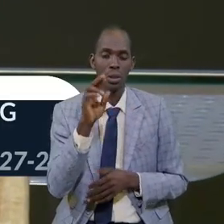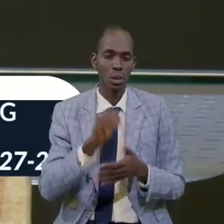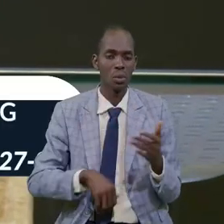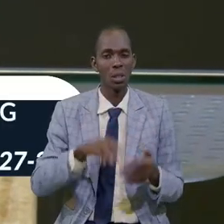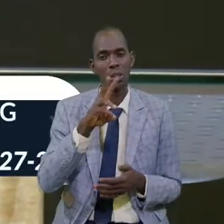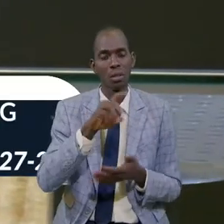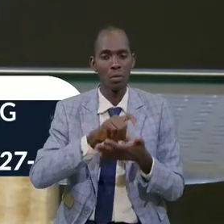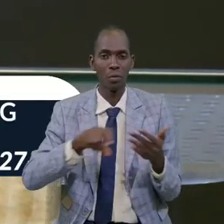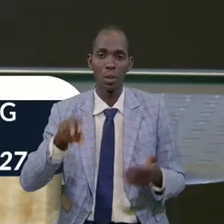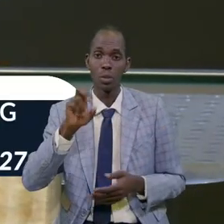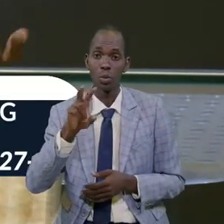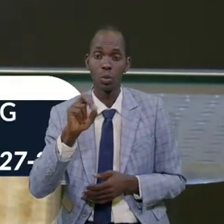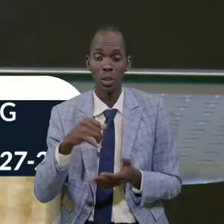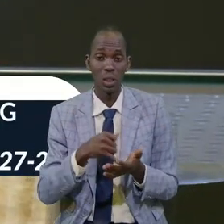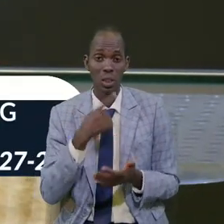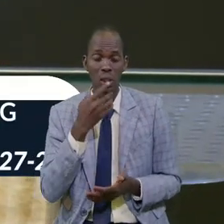1 Corinthiens 6,